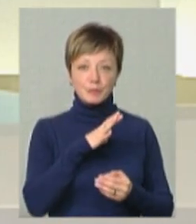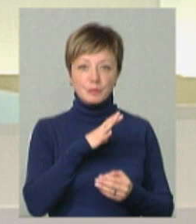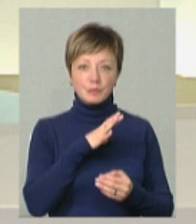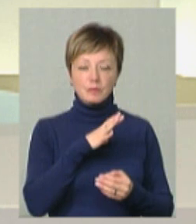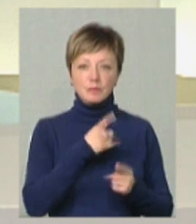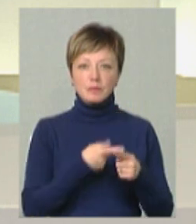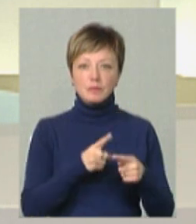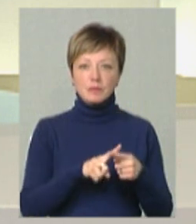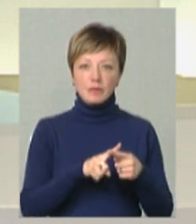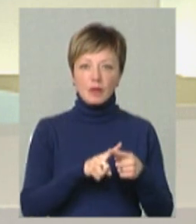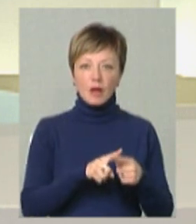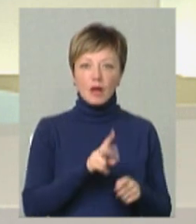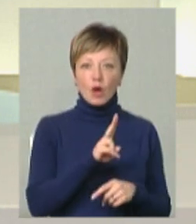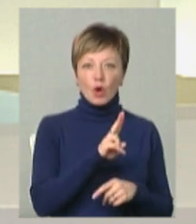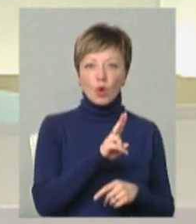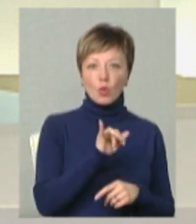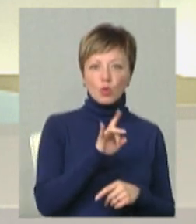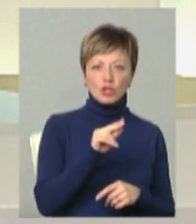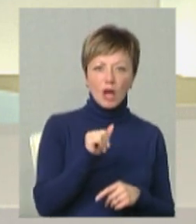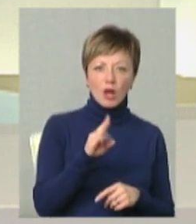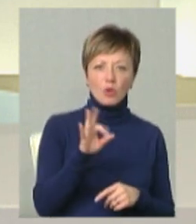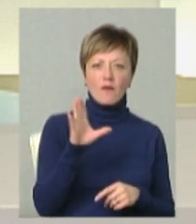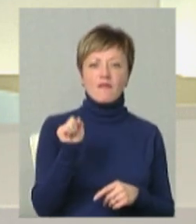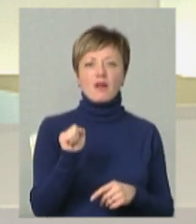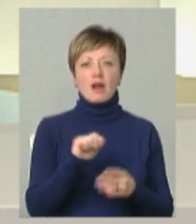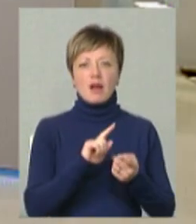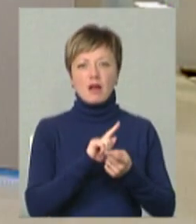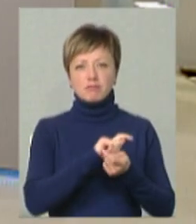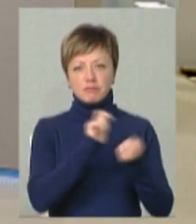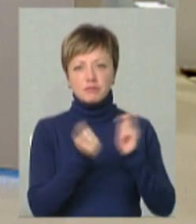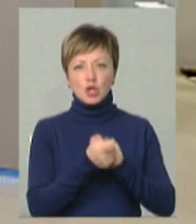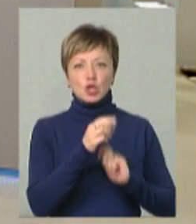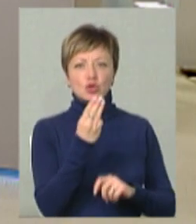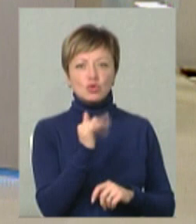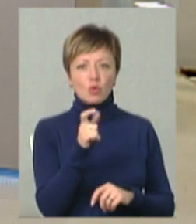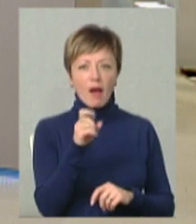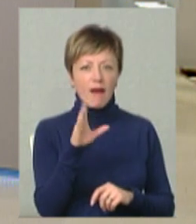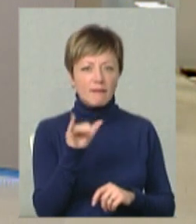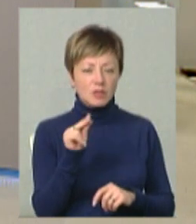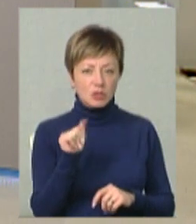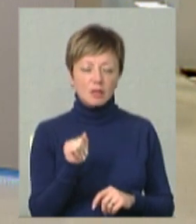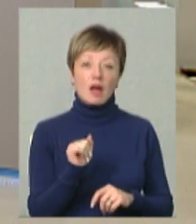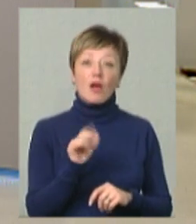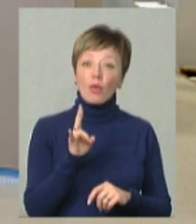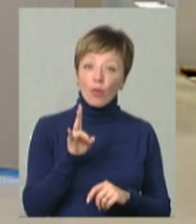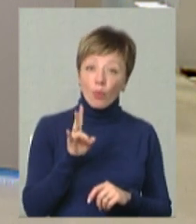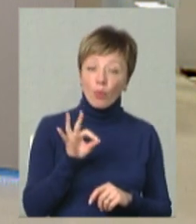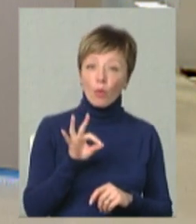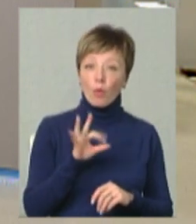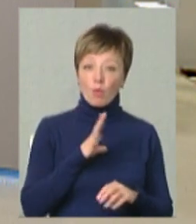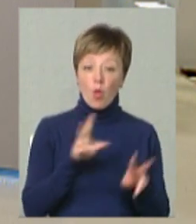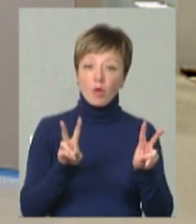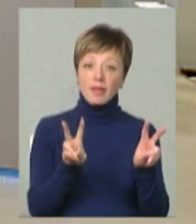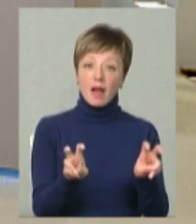оці Курчатова на Романа Шухевича, Щедрина на Трипільську, але і було названо